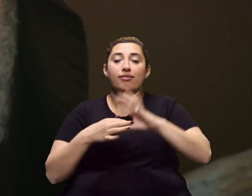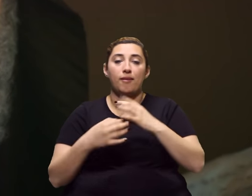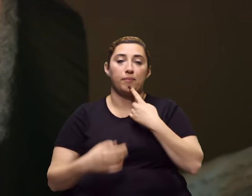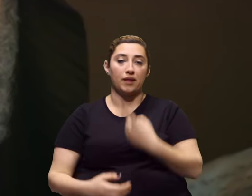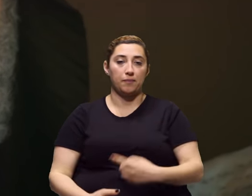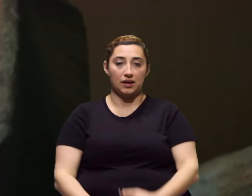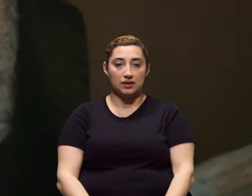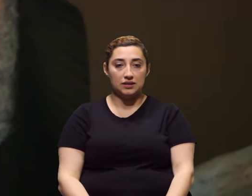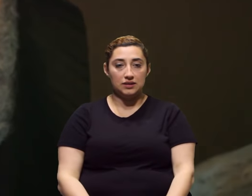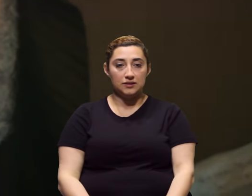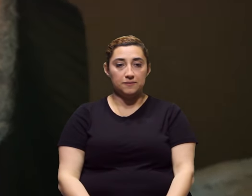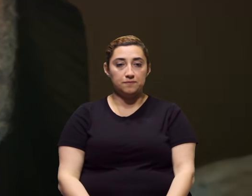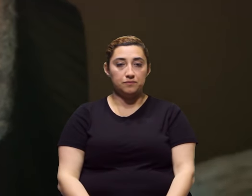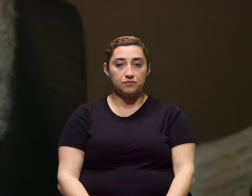manadır.